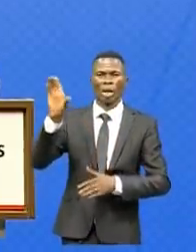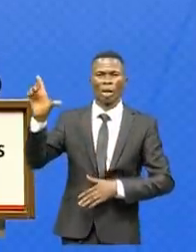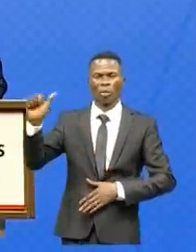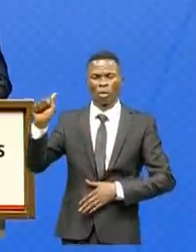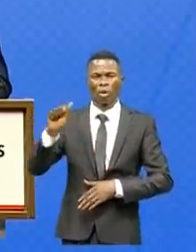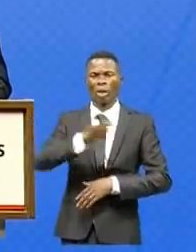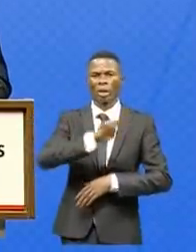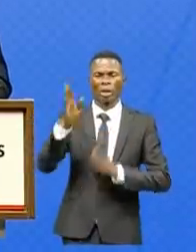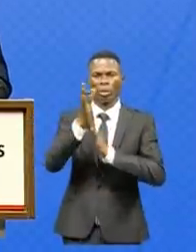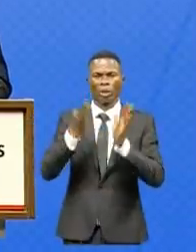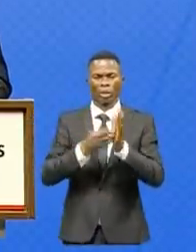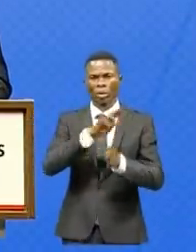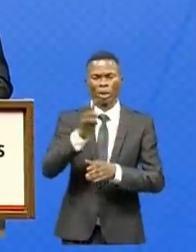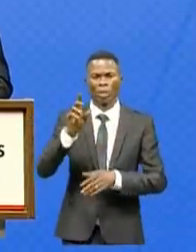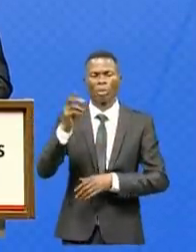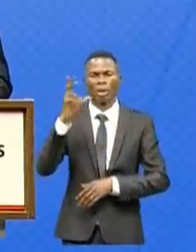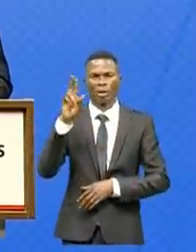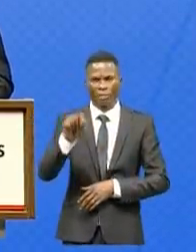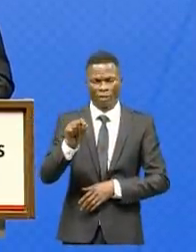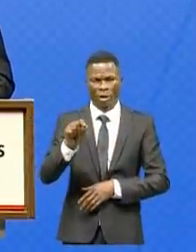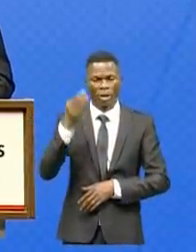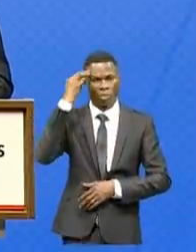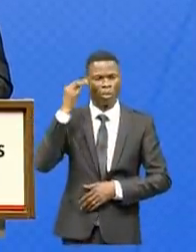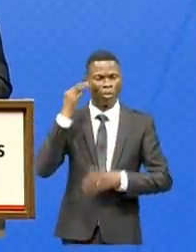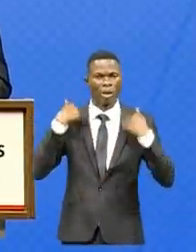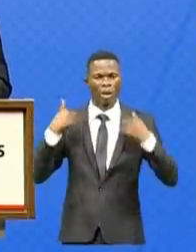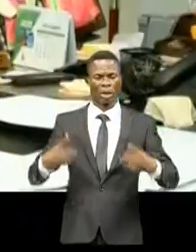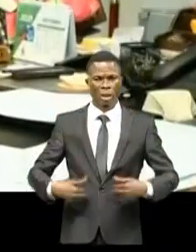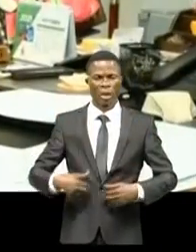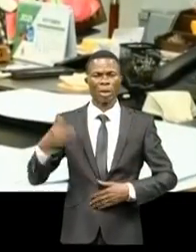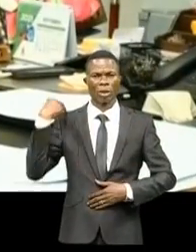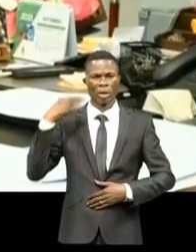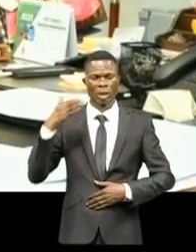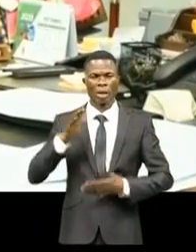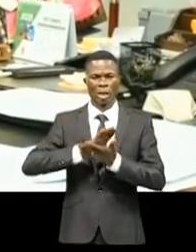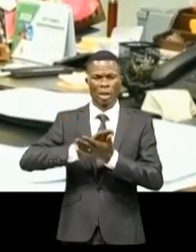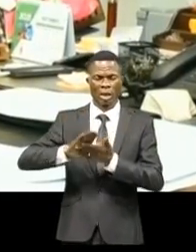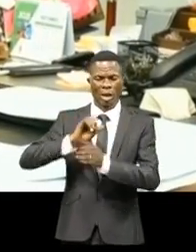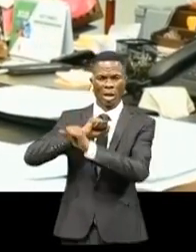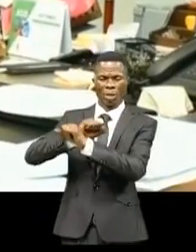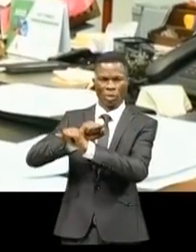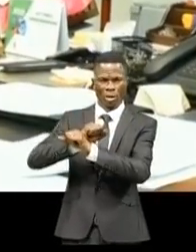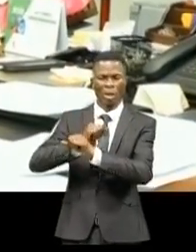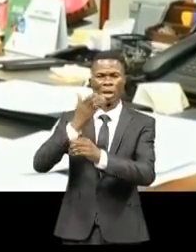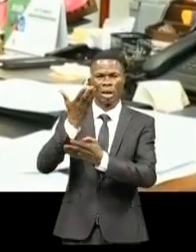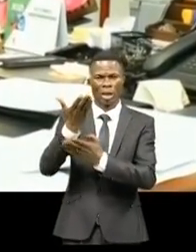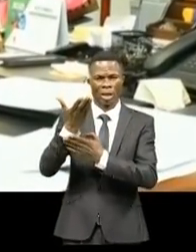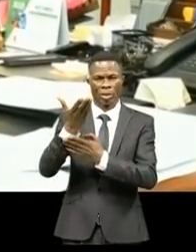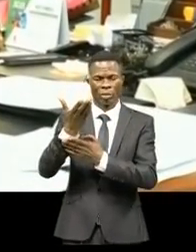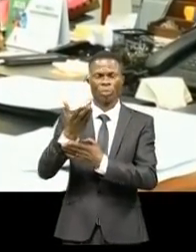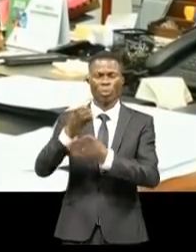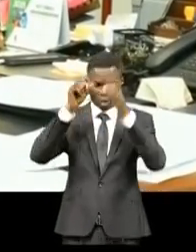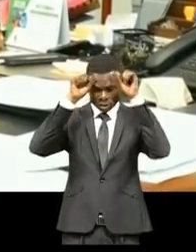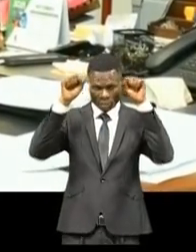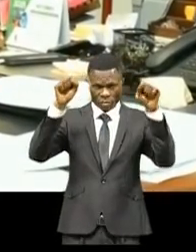période 2018-2019-2020, le ministre de la Santé publique, Hygiène et Prévention a indiqué, à la suite du chef de